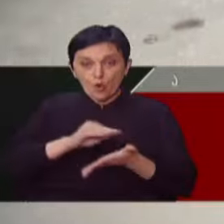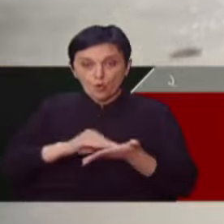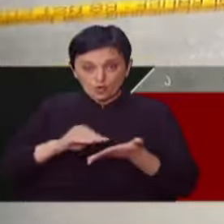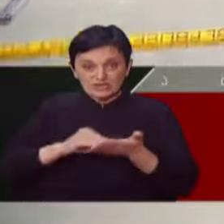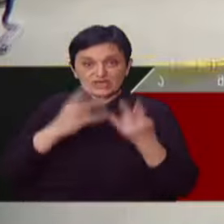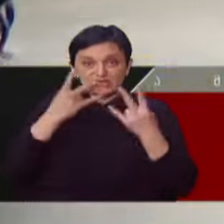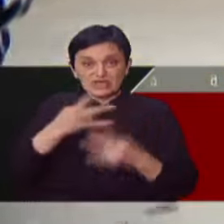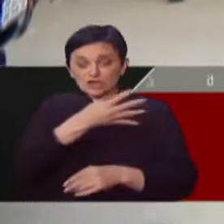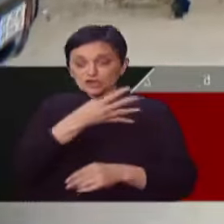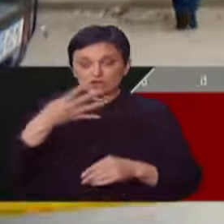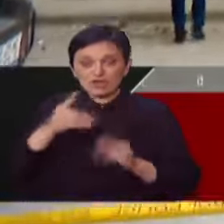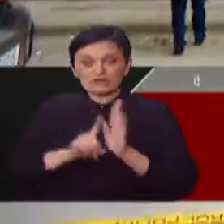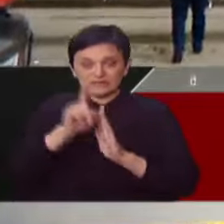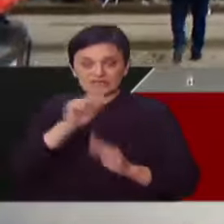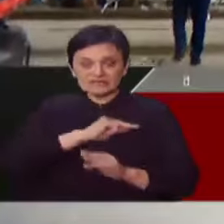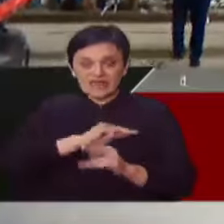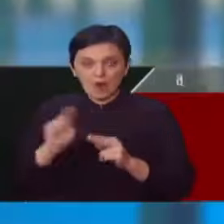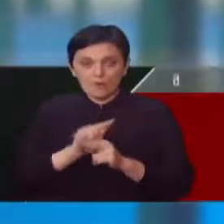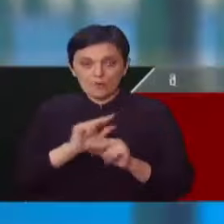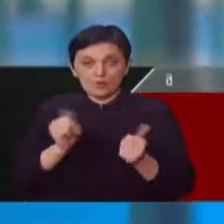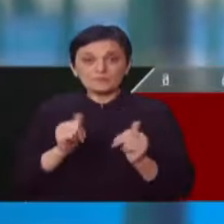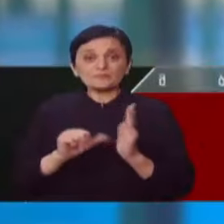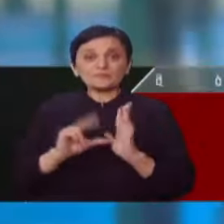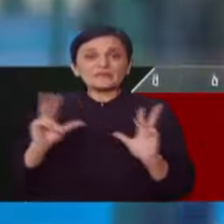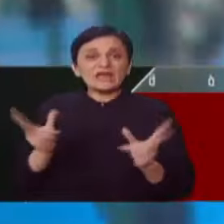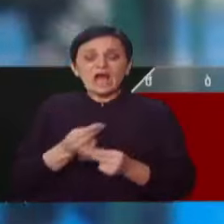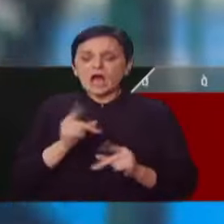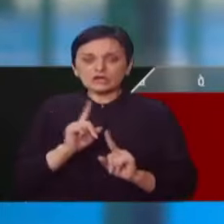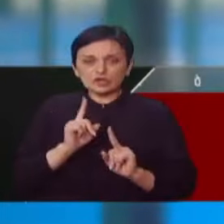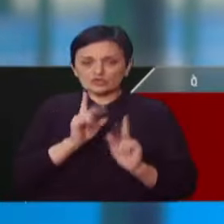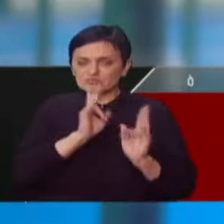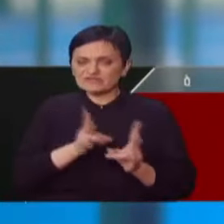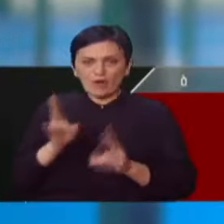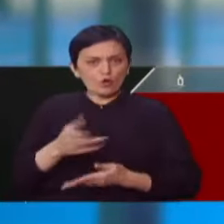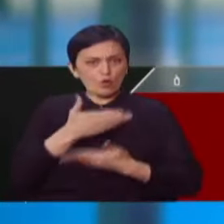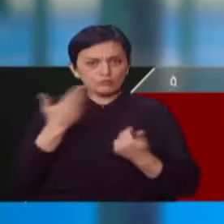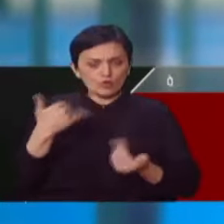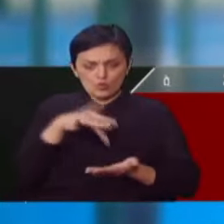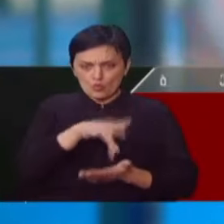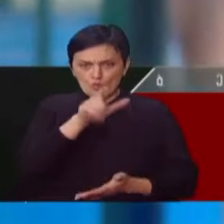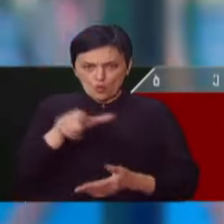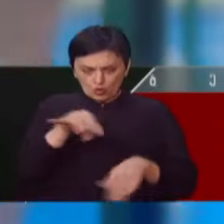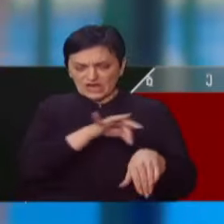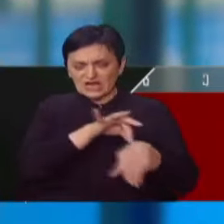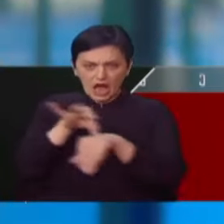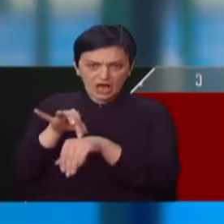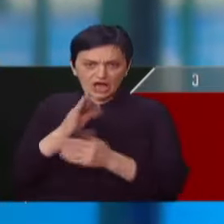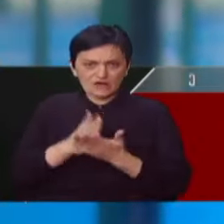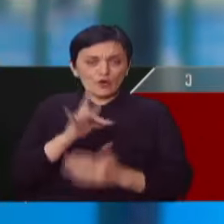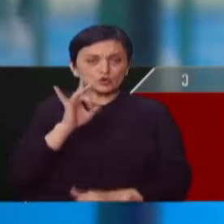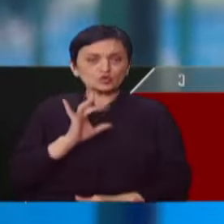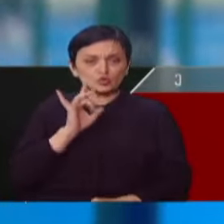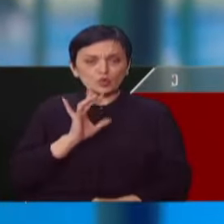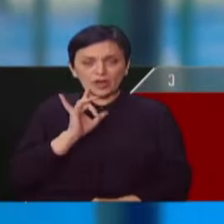dazianebuli shenobis gamagrebiti samushaoebi. Gadaurchit rom skvorkli ar aris mosakhleoba gaqonilia